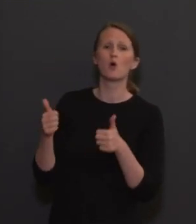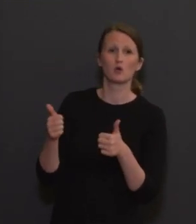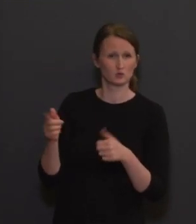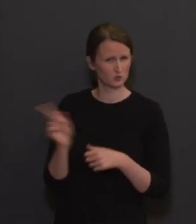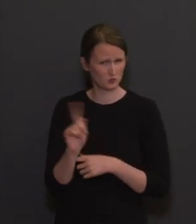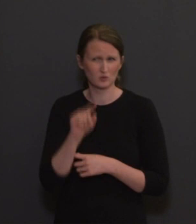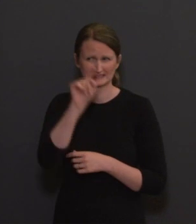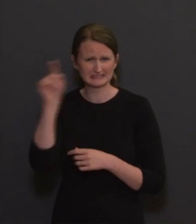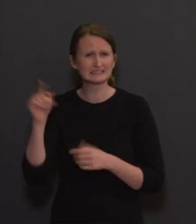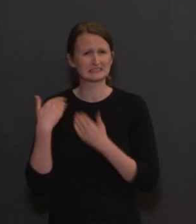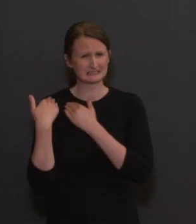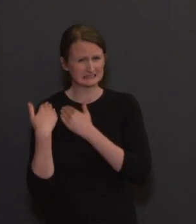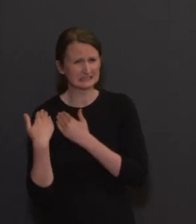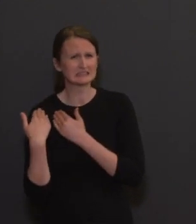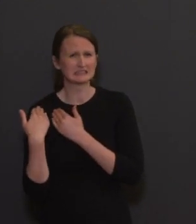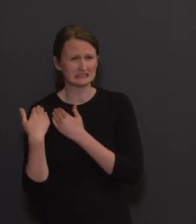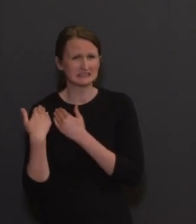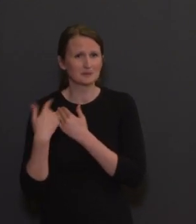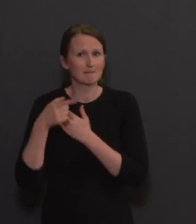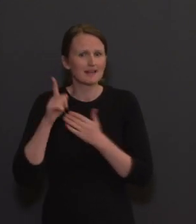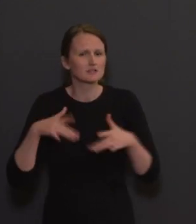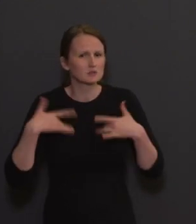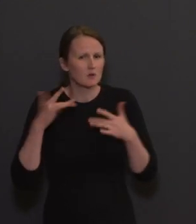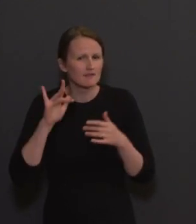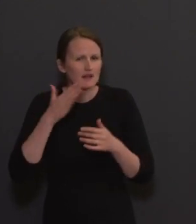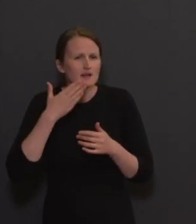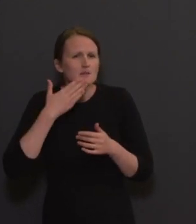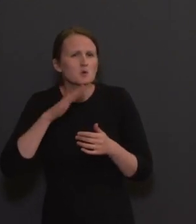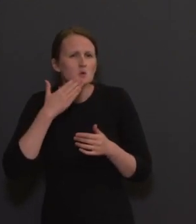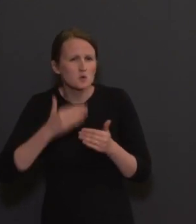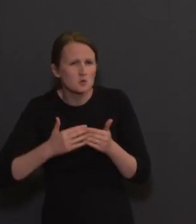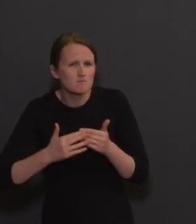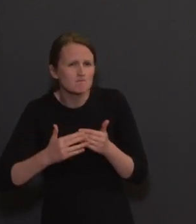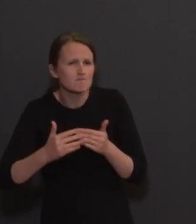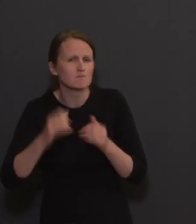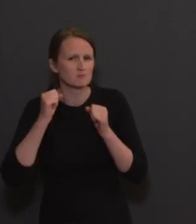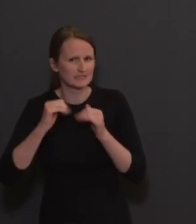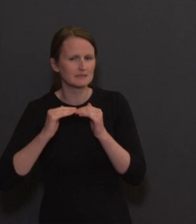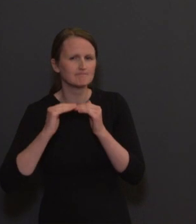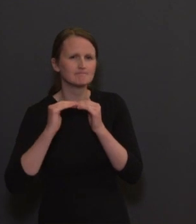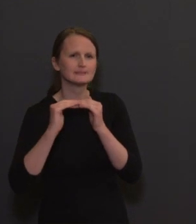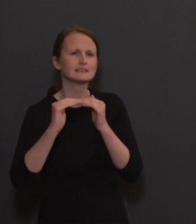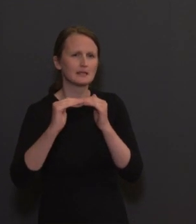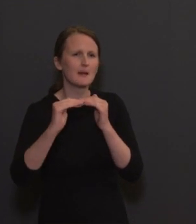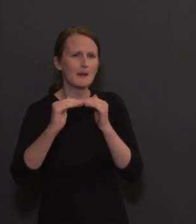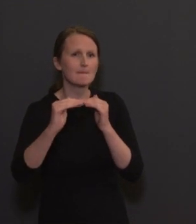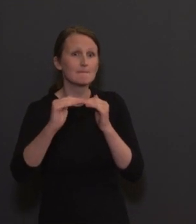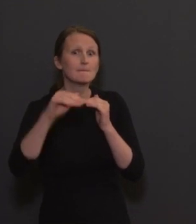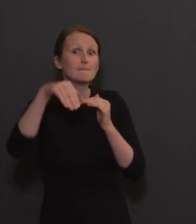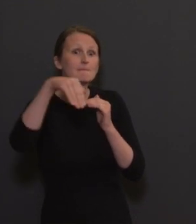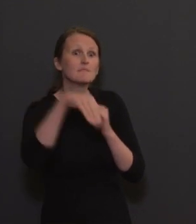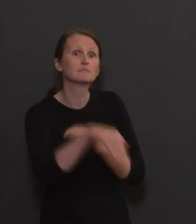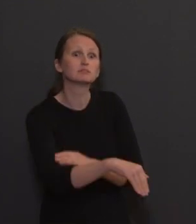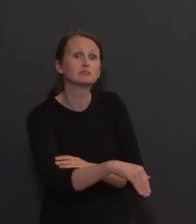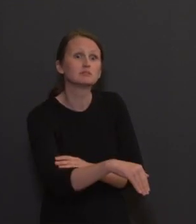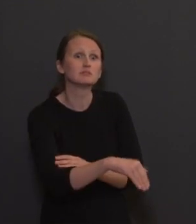effectivement à l'horizon. On devrait voir se stabiliser et peut-être diminuer le nombre de ces patients à partir de la